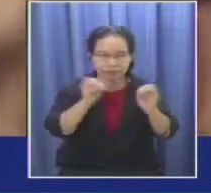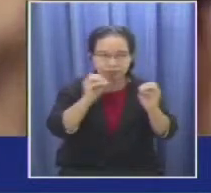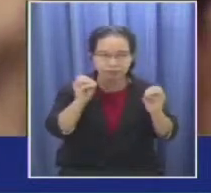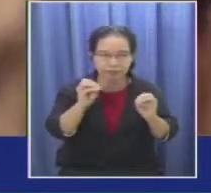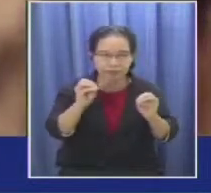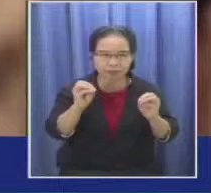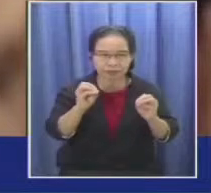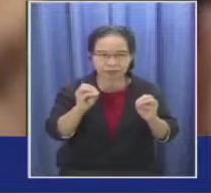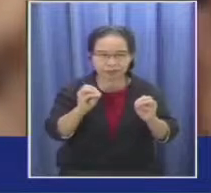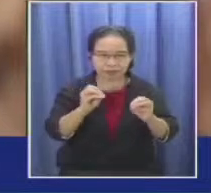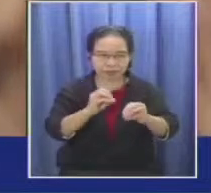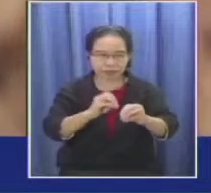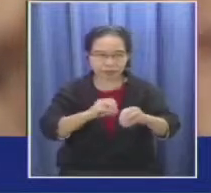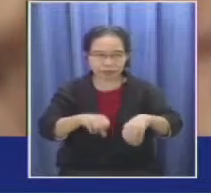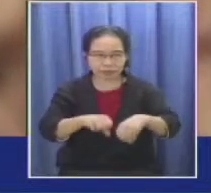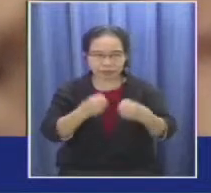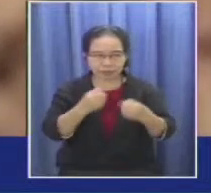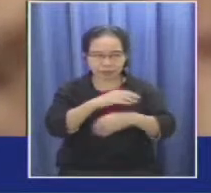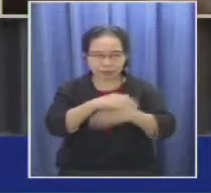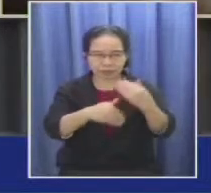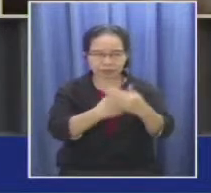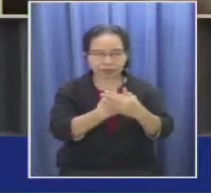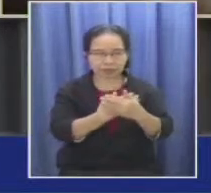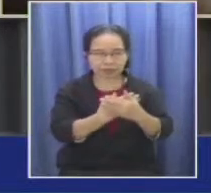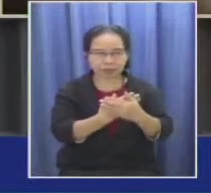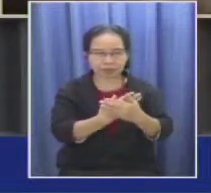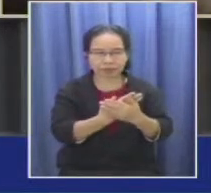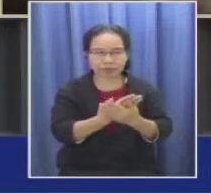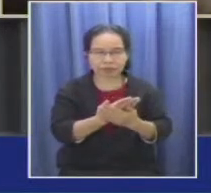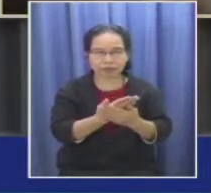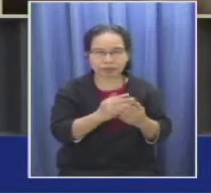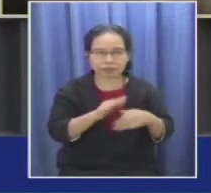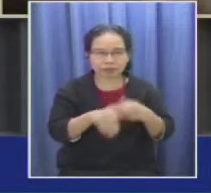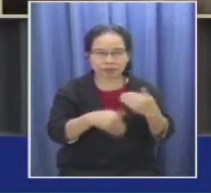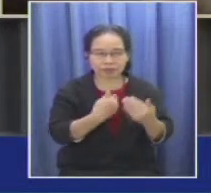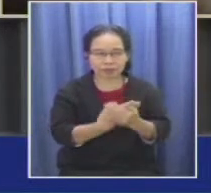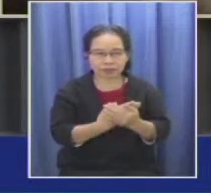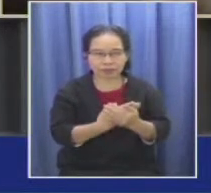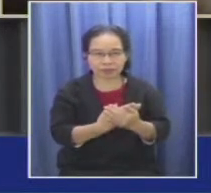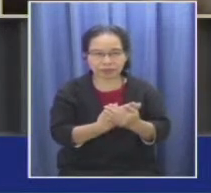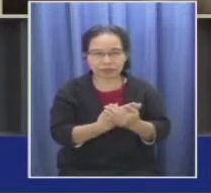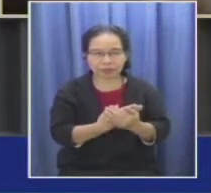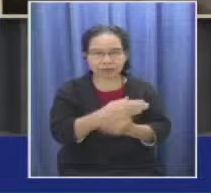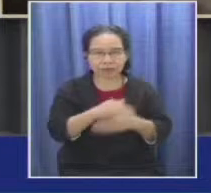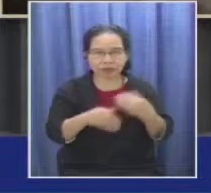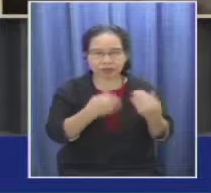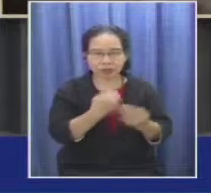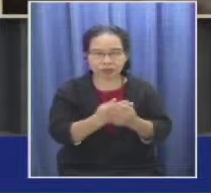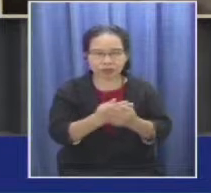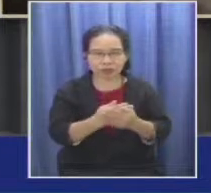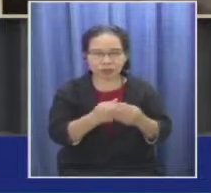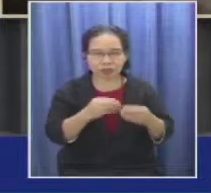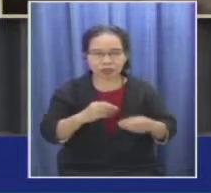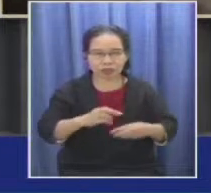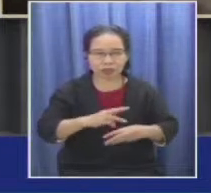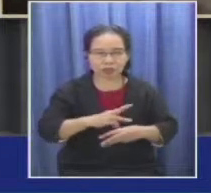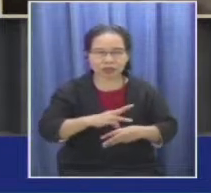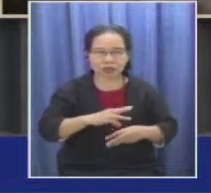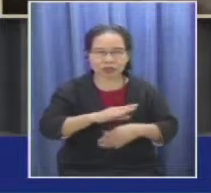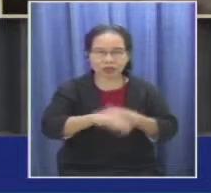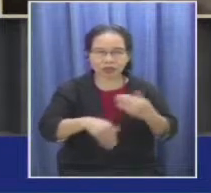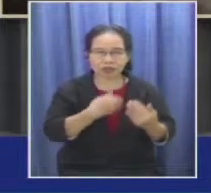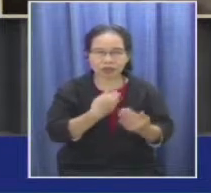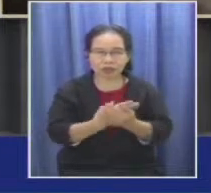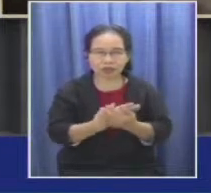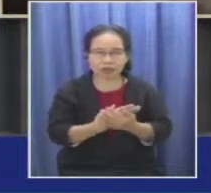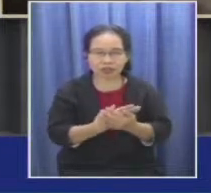be he akwanhia na efri se ya wu every se ka no kase wa akire ka ye hye mfimfini